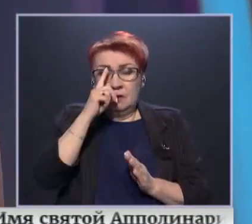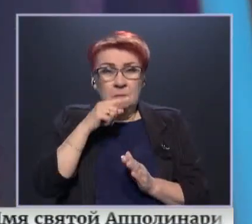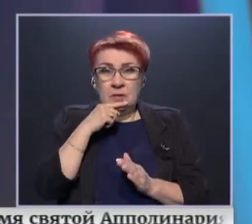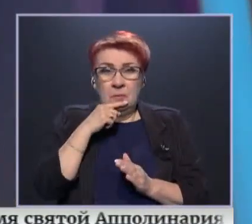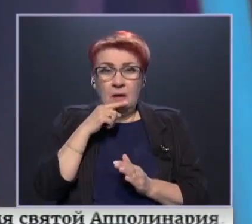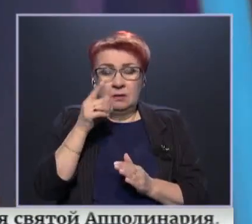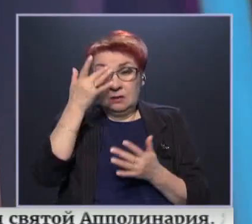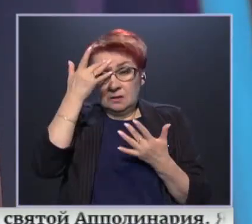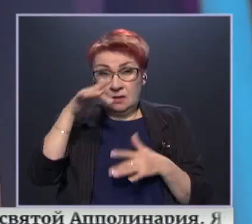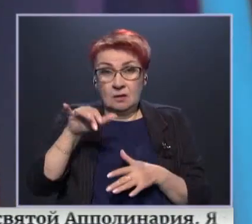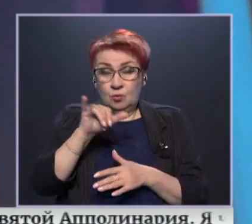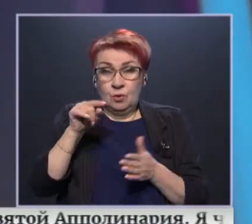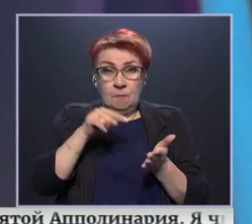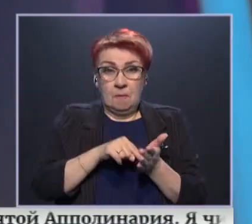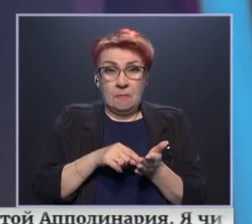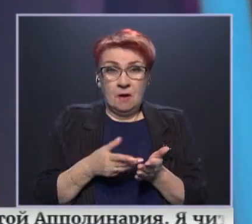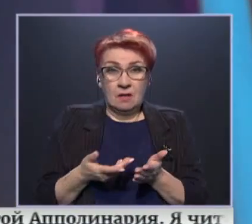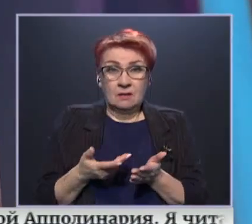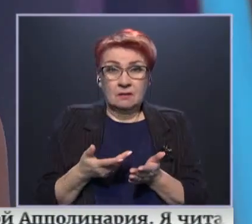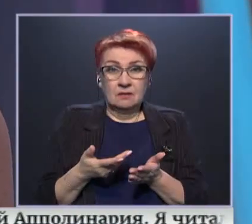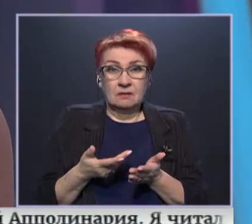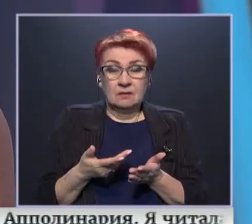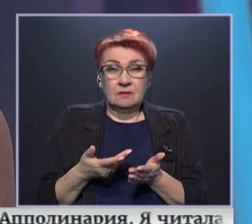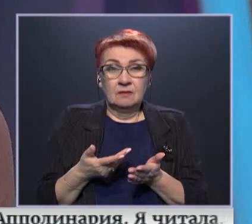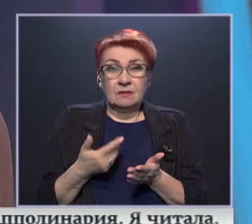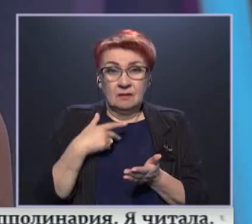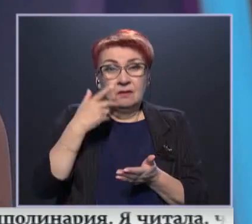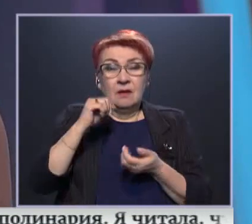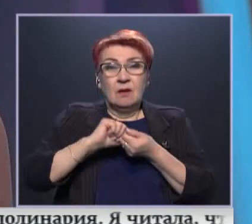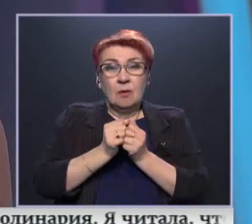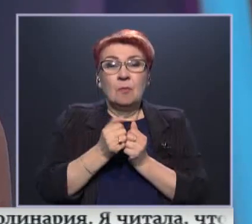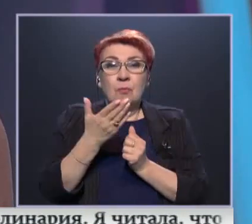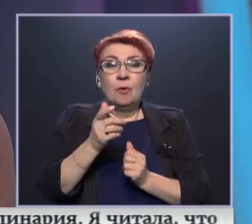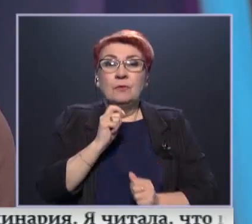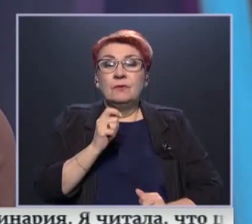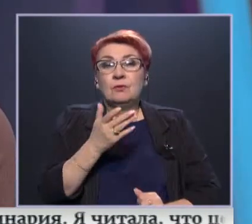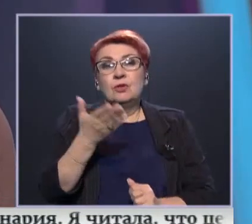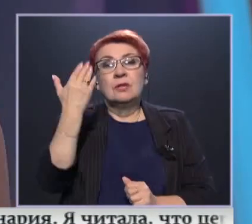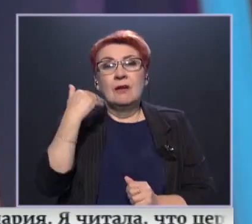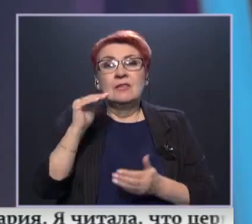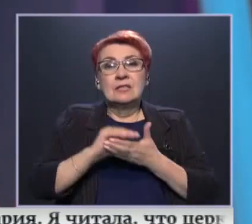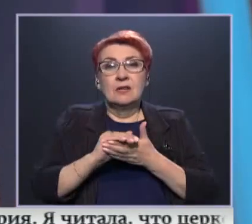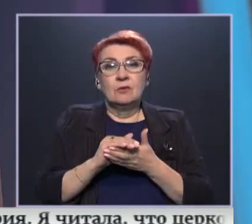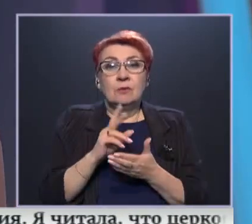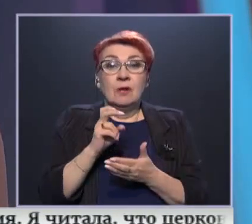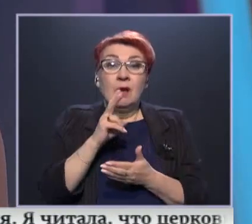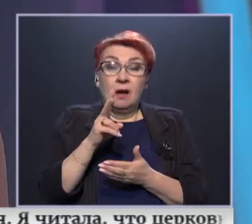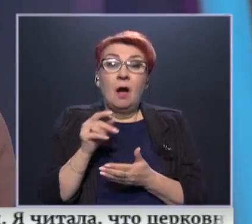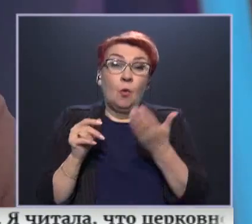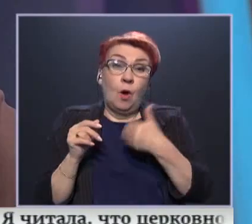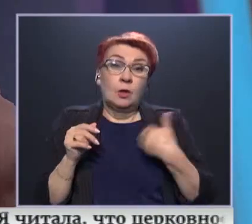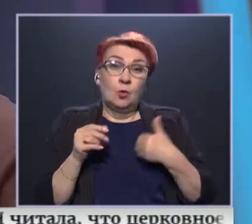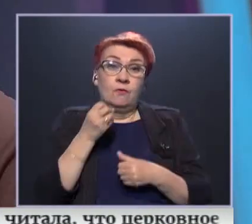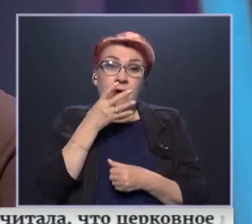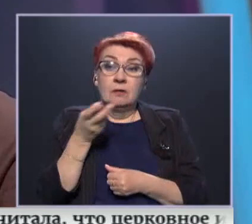немножко теряется. Куда он попал? Да, потому что, как мне помню, какой-то мой давний знакомый говорил, как у католиков хорошо